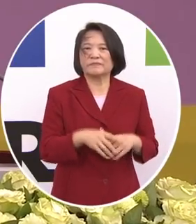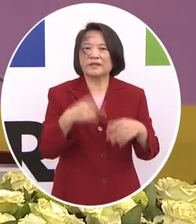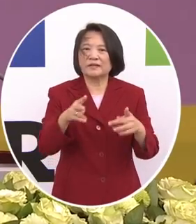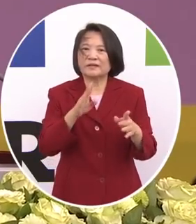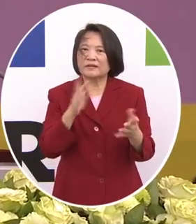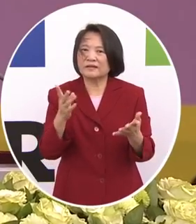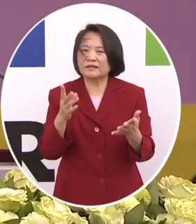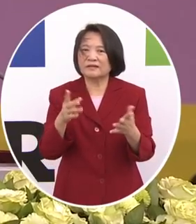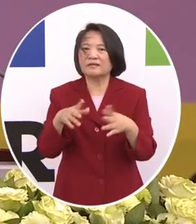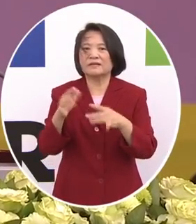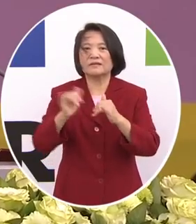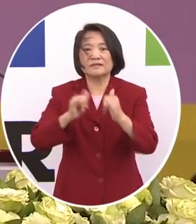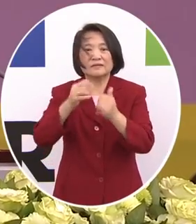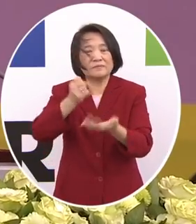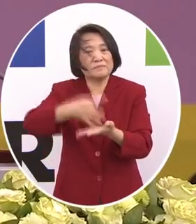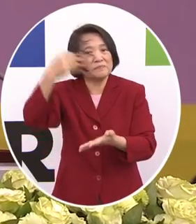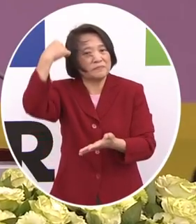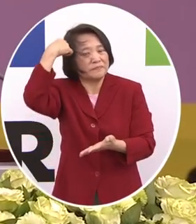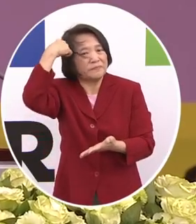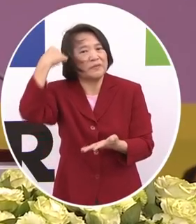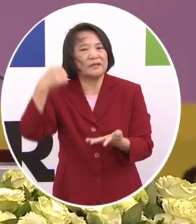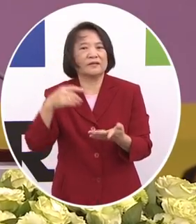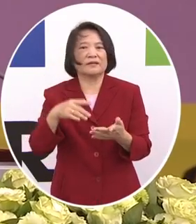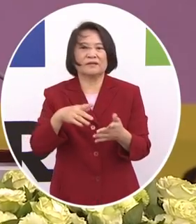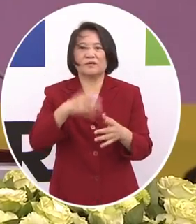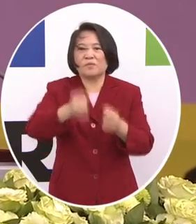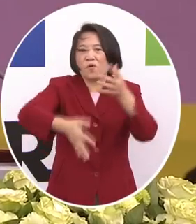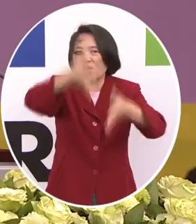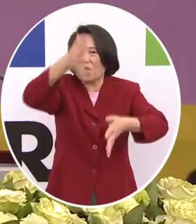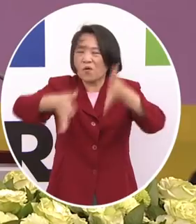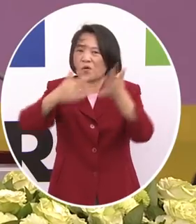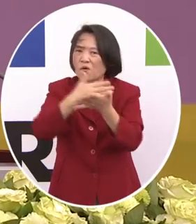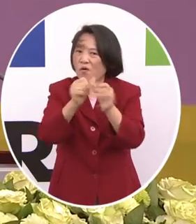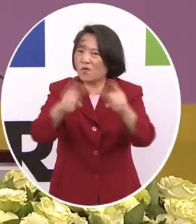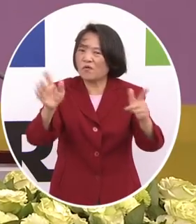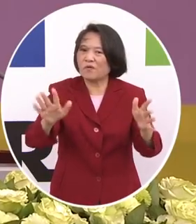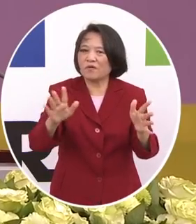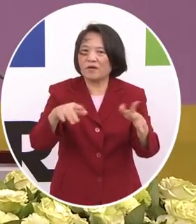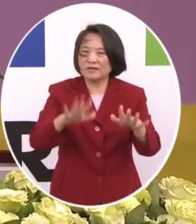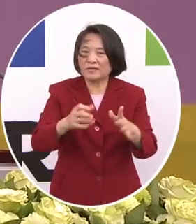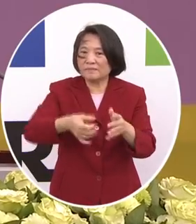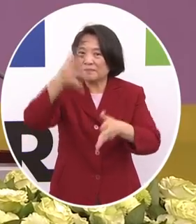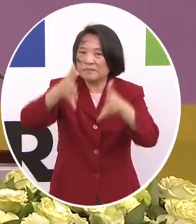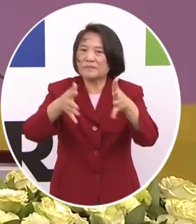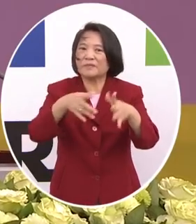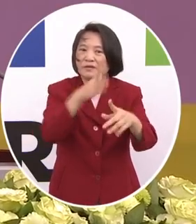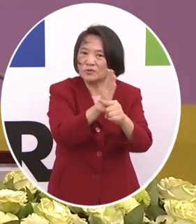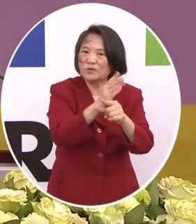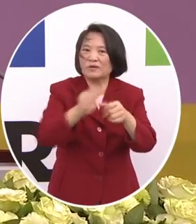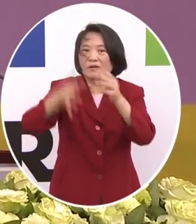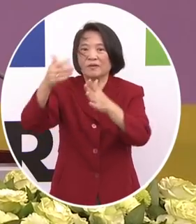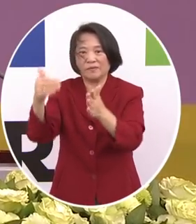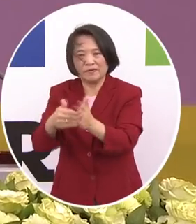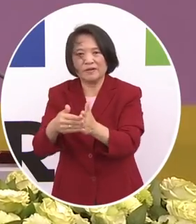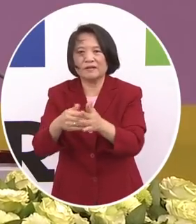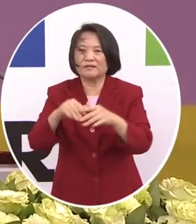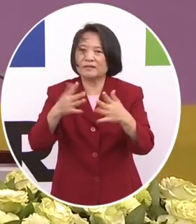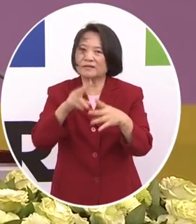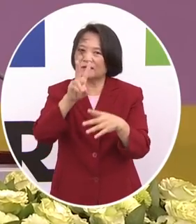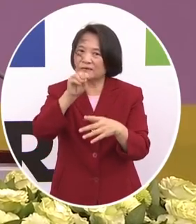的社会住宅，透过多元的兴办，目前完工和正在兴办中的已经超